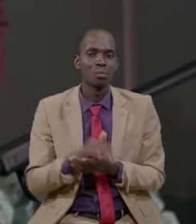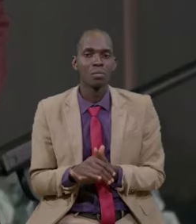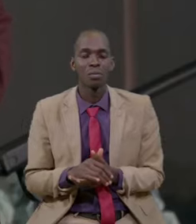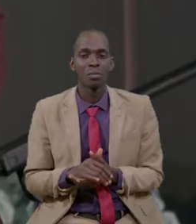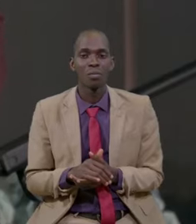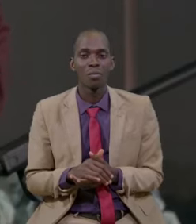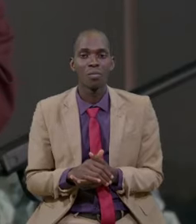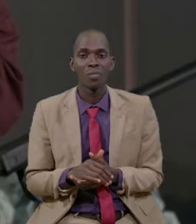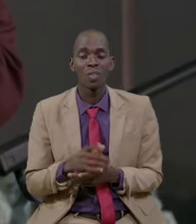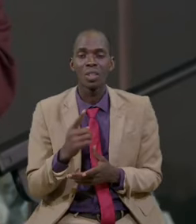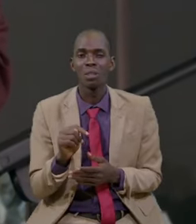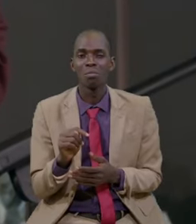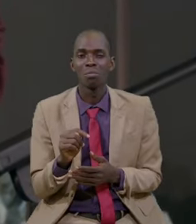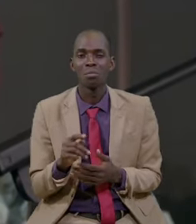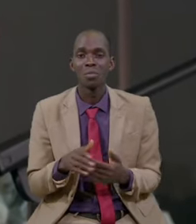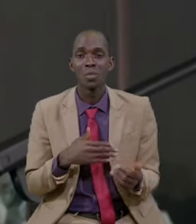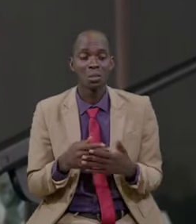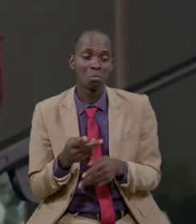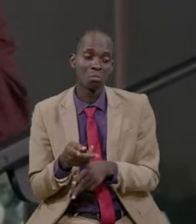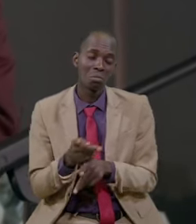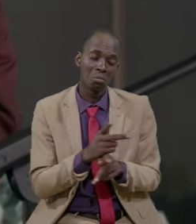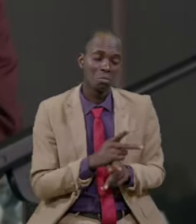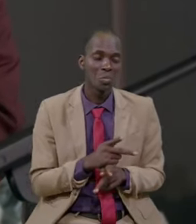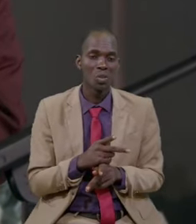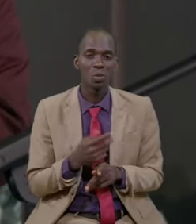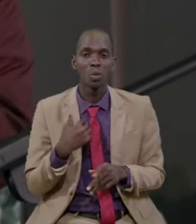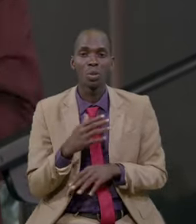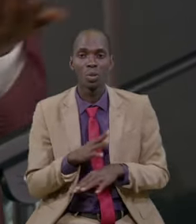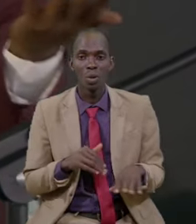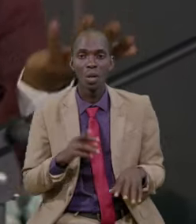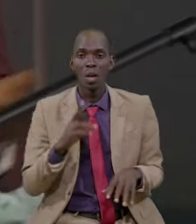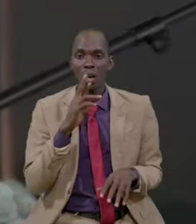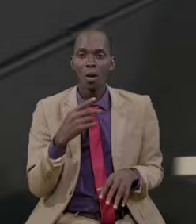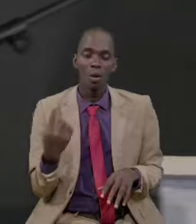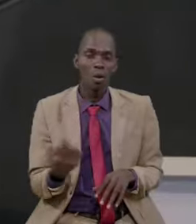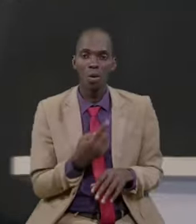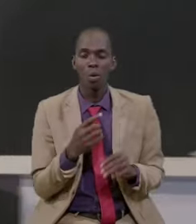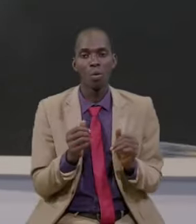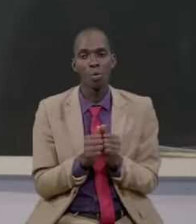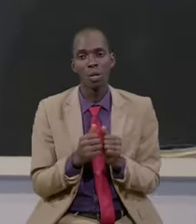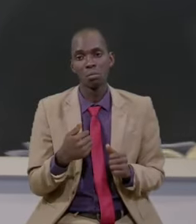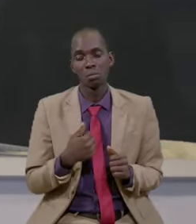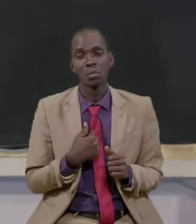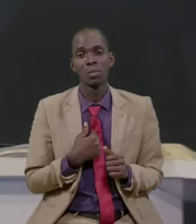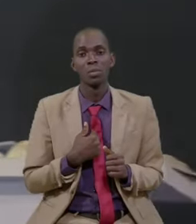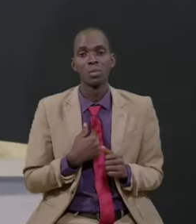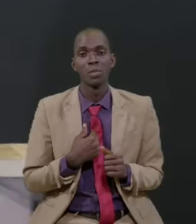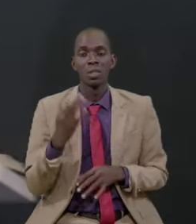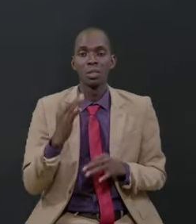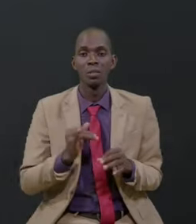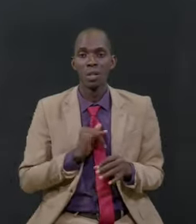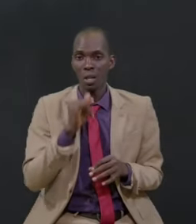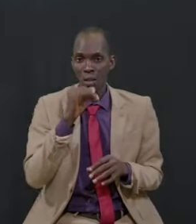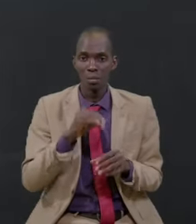chose que nous les appelons les agents de sécurité, ils sont toujours avec moi. Si je suis dans